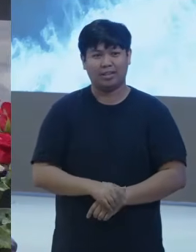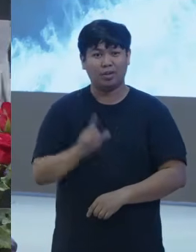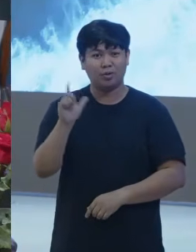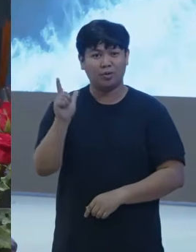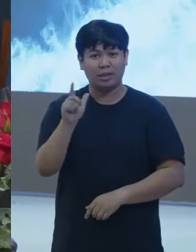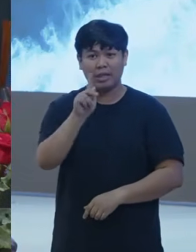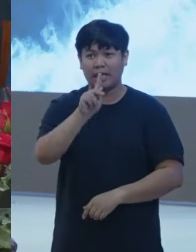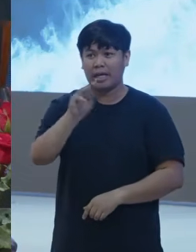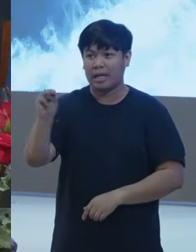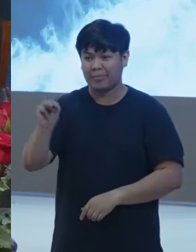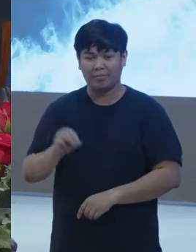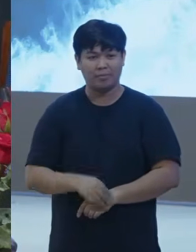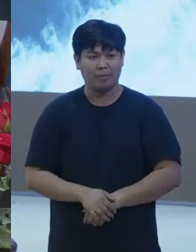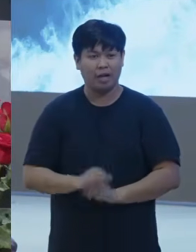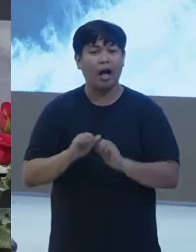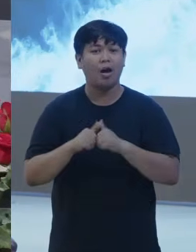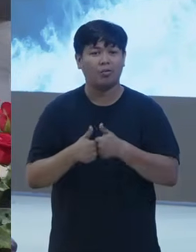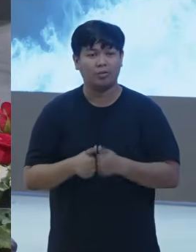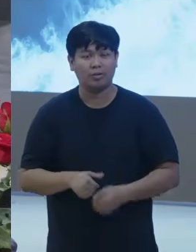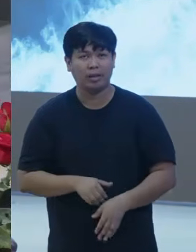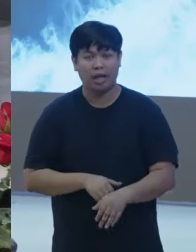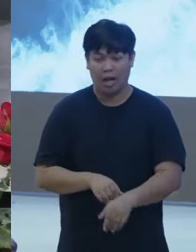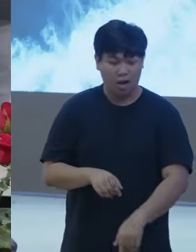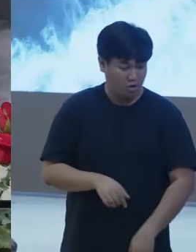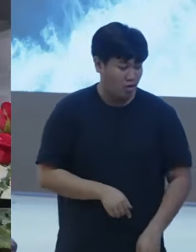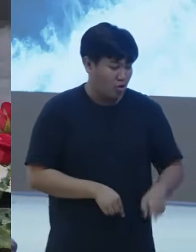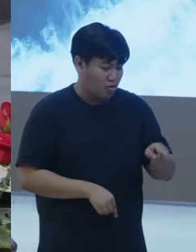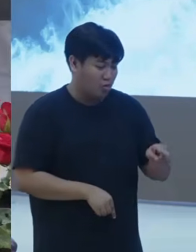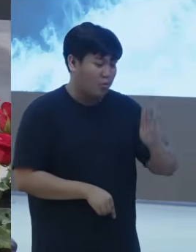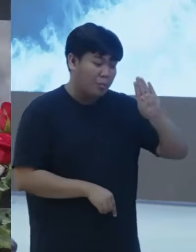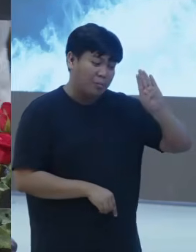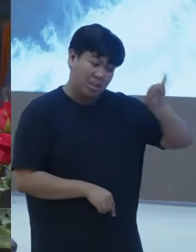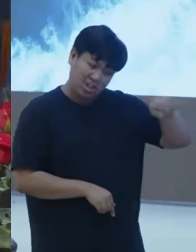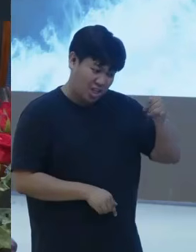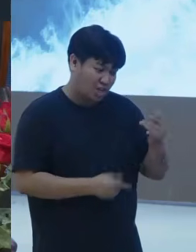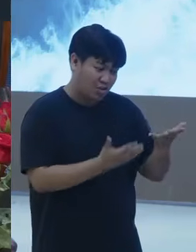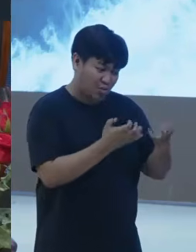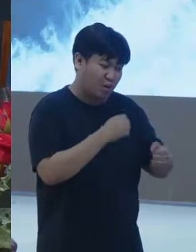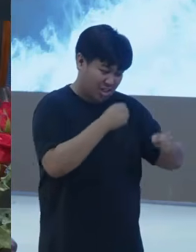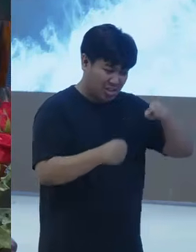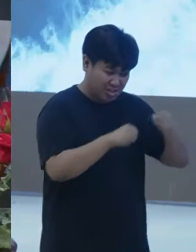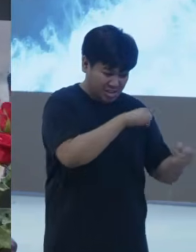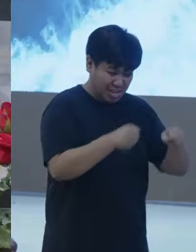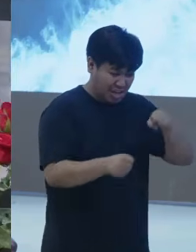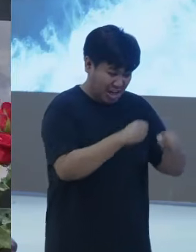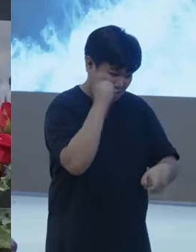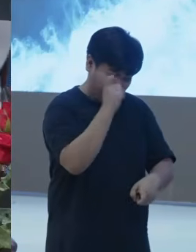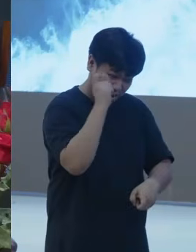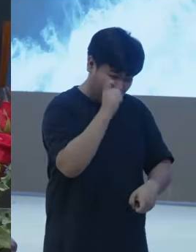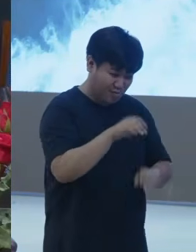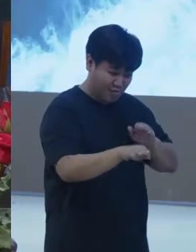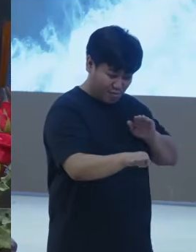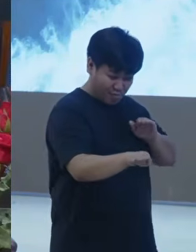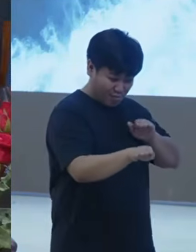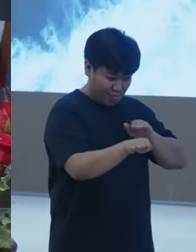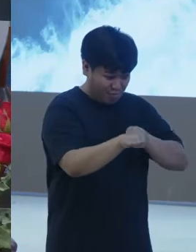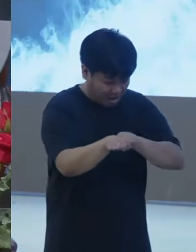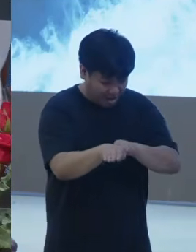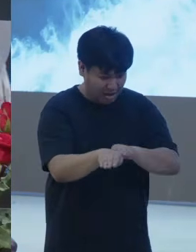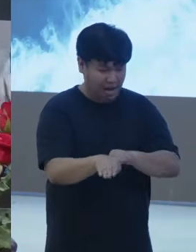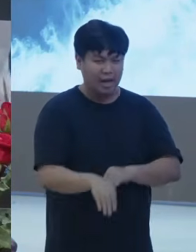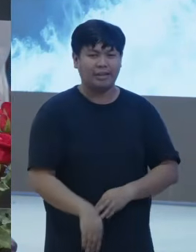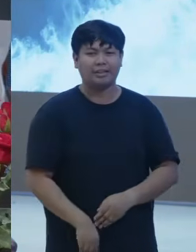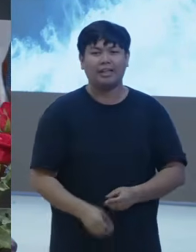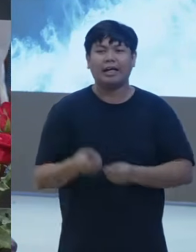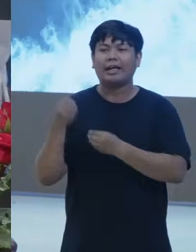Ganyan po ako pinigil ng Panginoon. Magpapakamatay ka dahil sa sasakyan mo, ibabangga mo. O sige, ito,